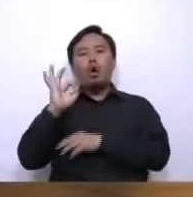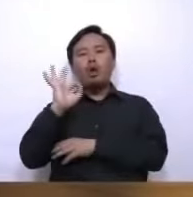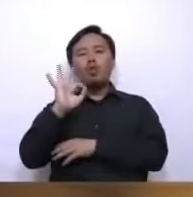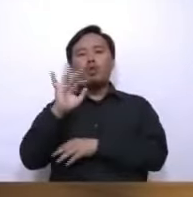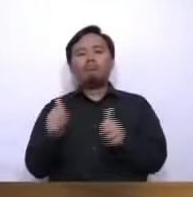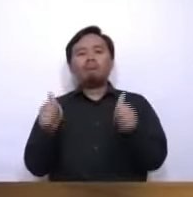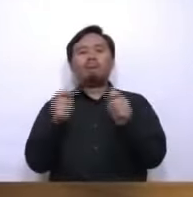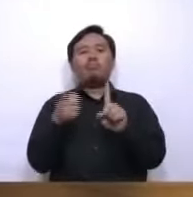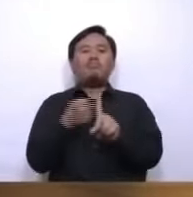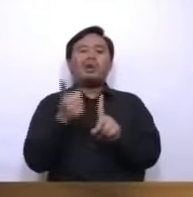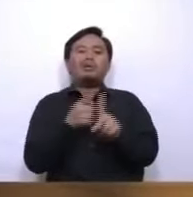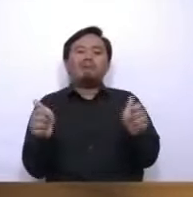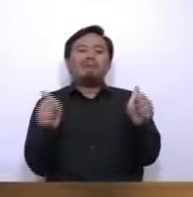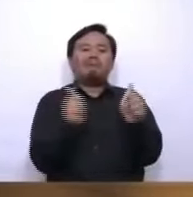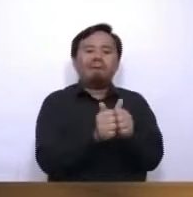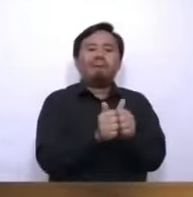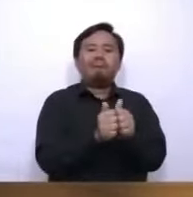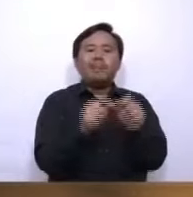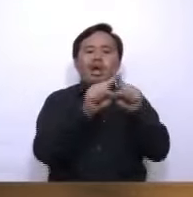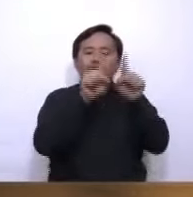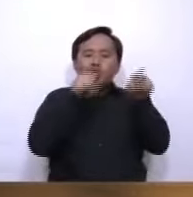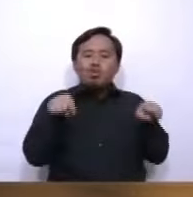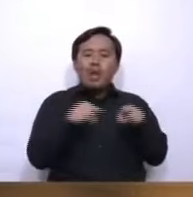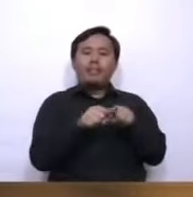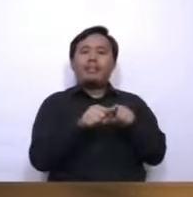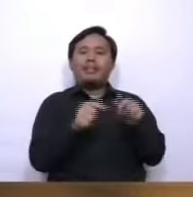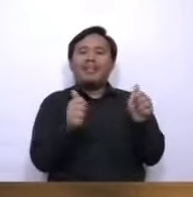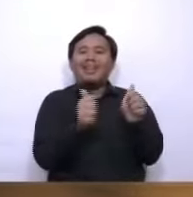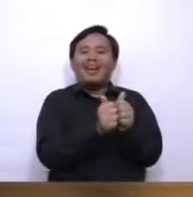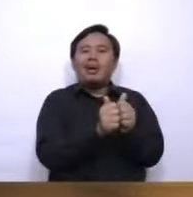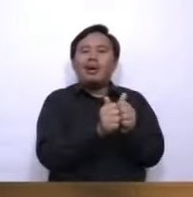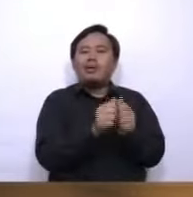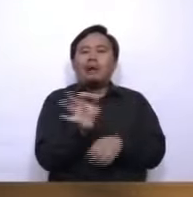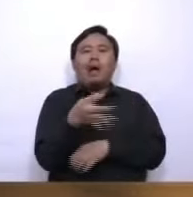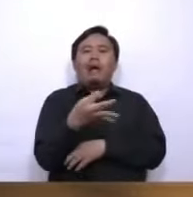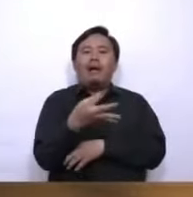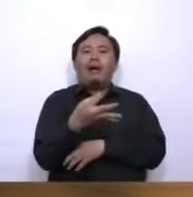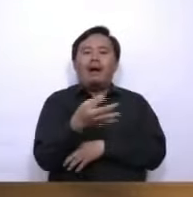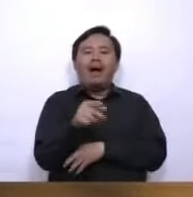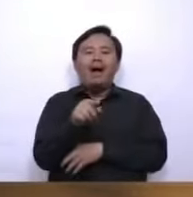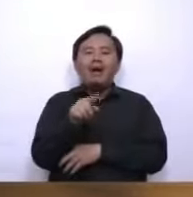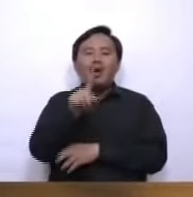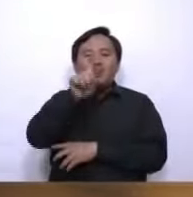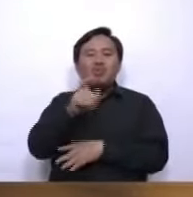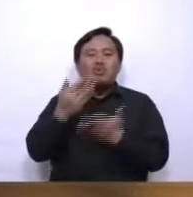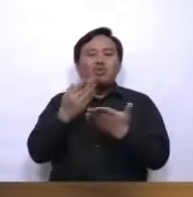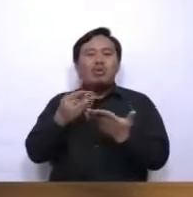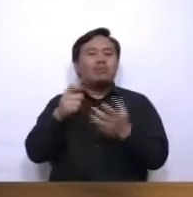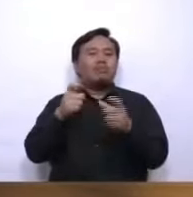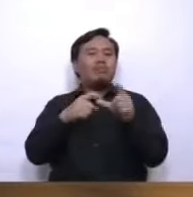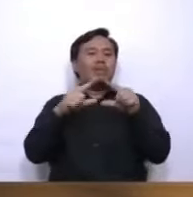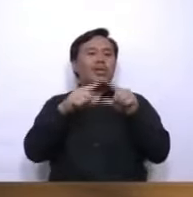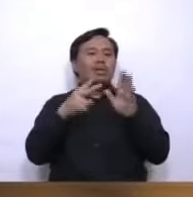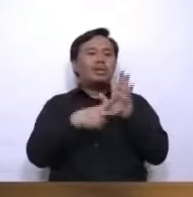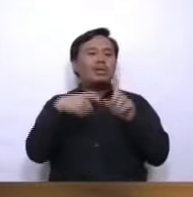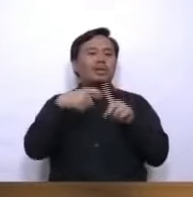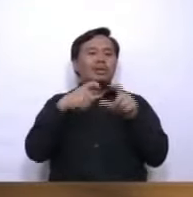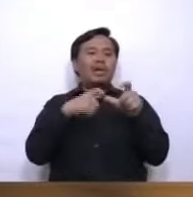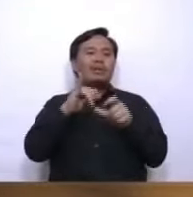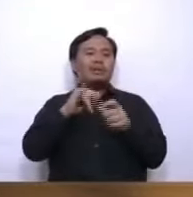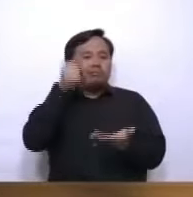menikahkan anaknya tanpa surat nikah yang memadai. Untuk itu diperlukan sanksi yang diberikan oleh